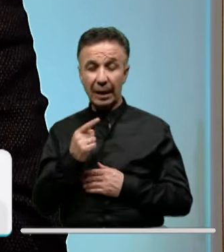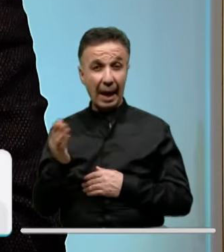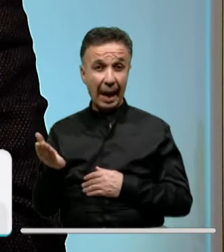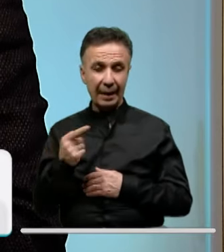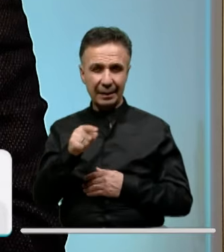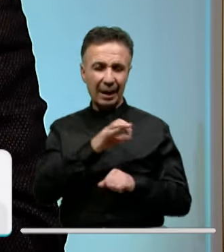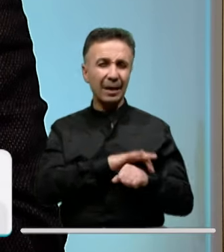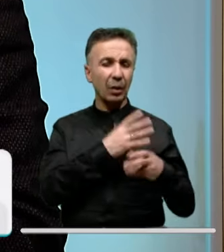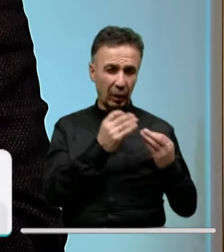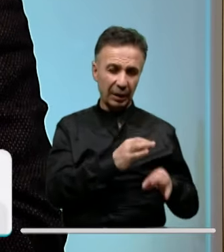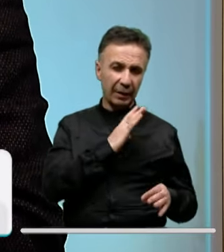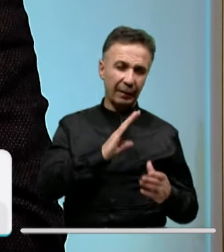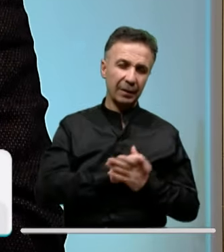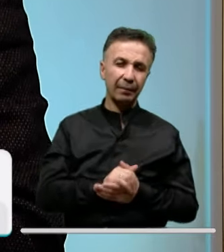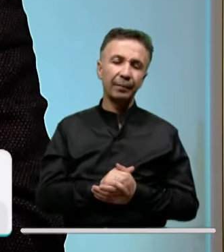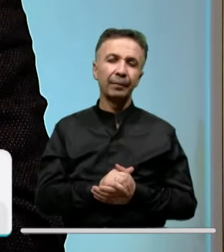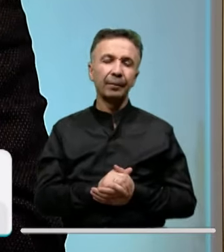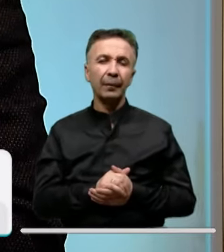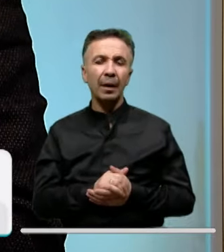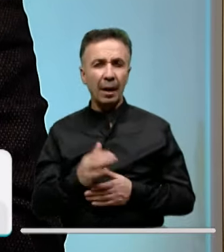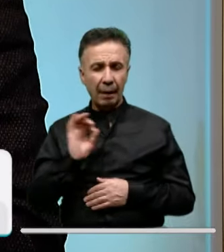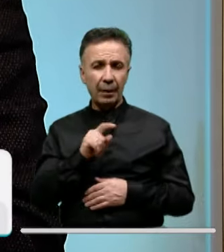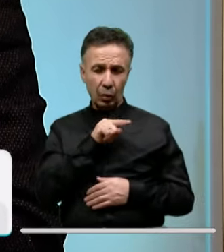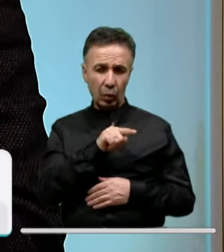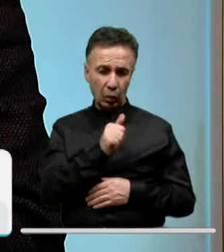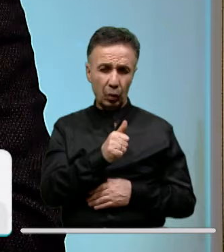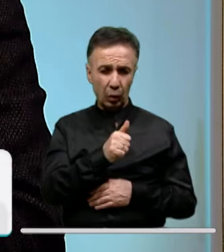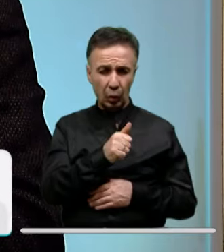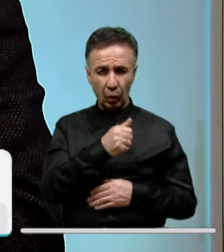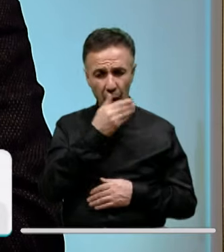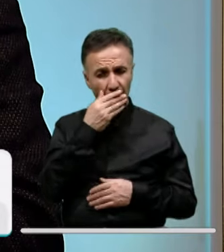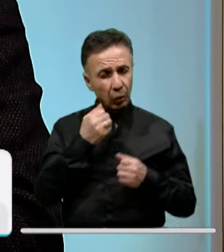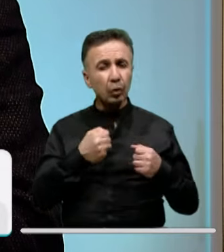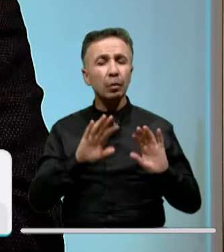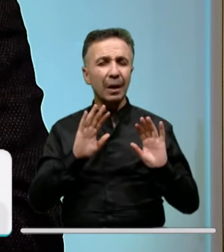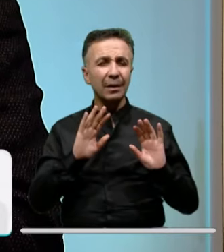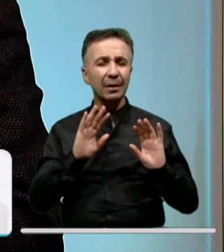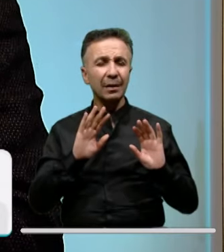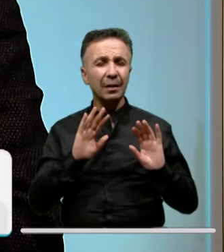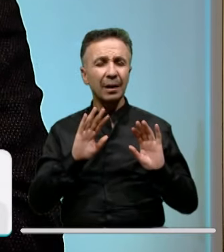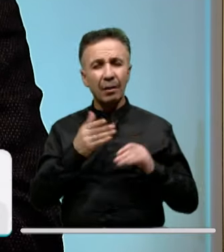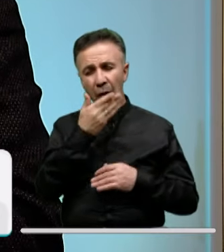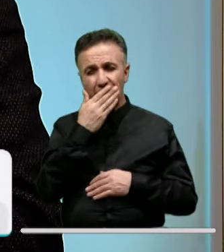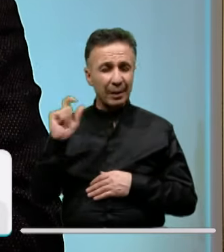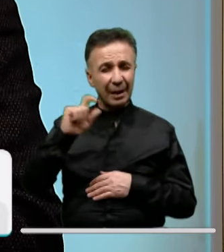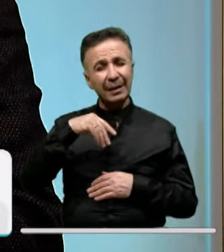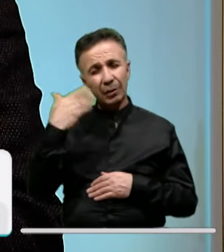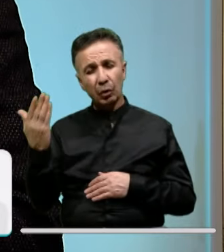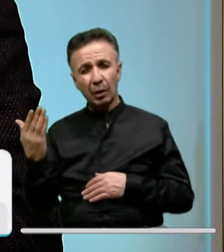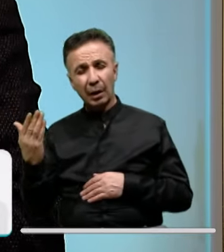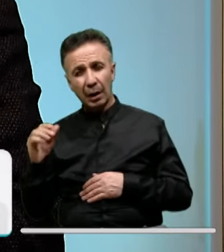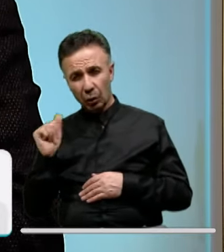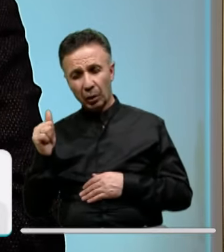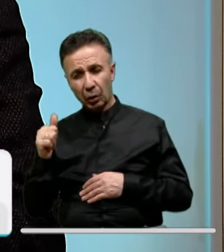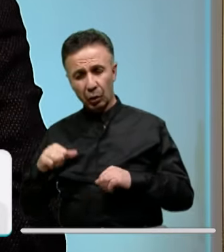sizden hasta olan varsa ne yapabilir? Evet o günü yerine iyileştiği bir zamanda ne yapar? Onu gününe gün kaza eder